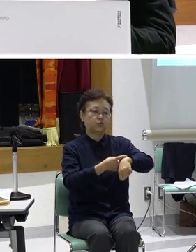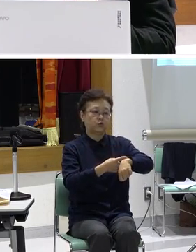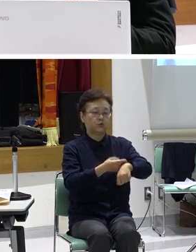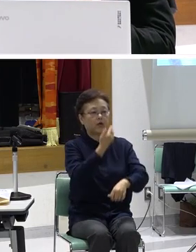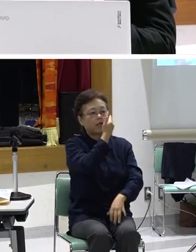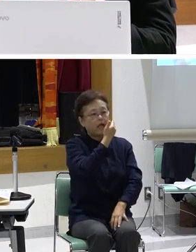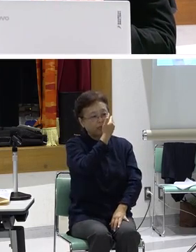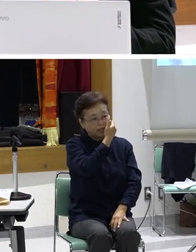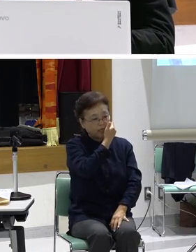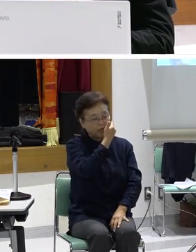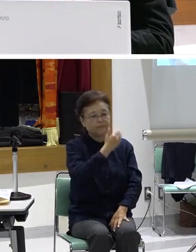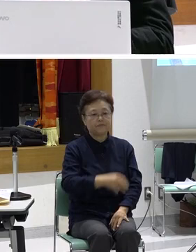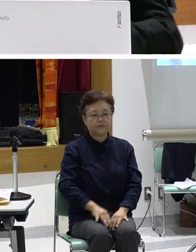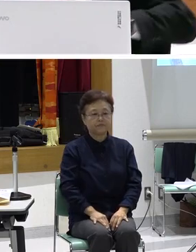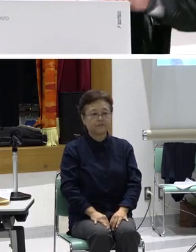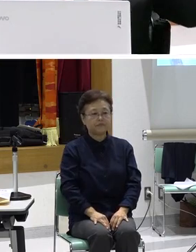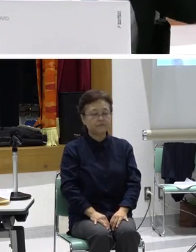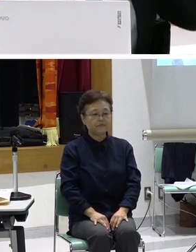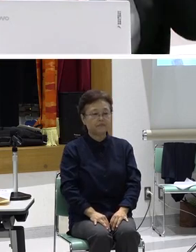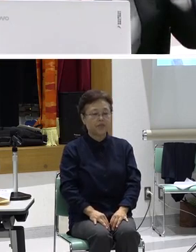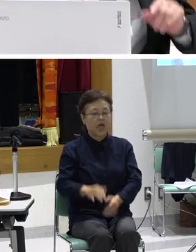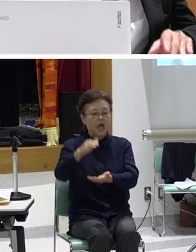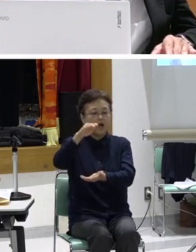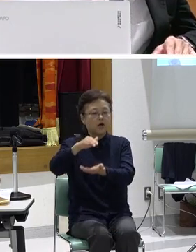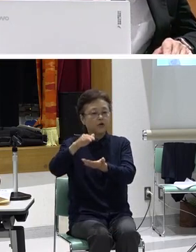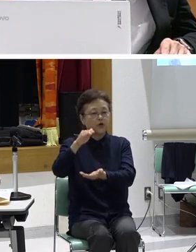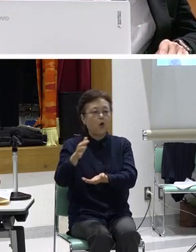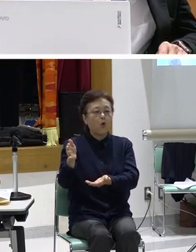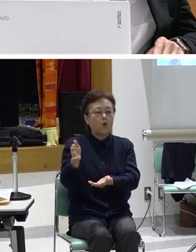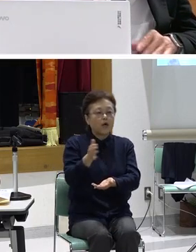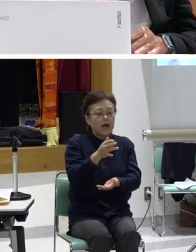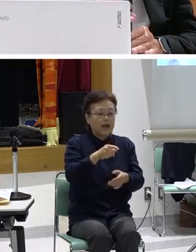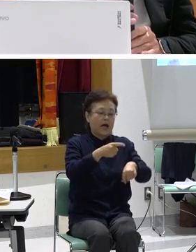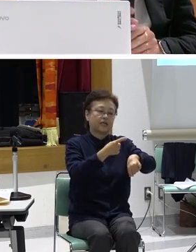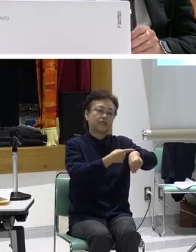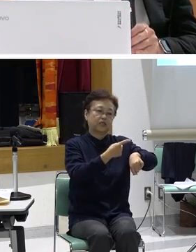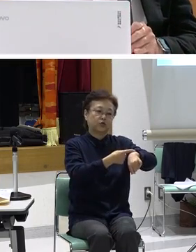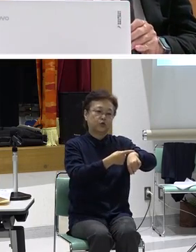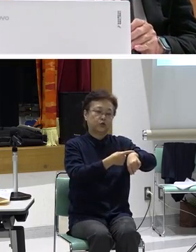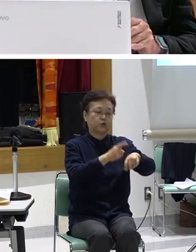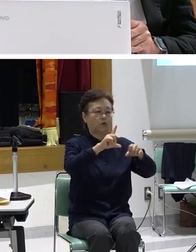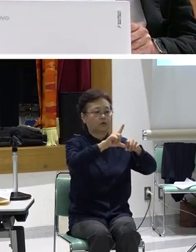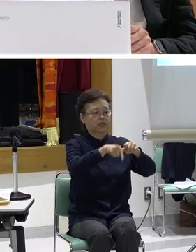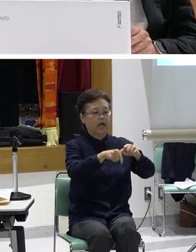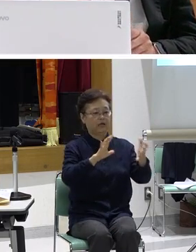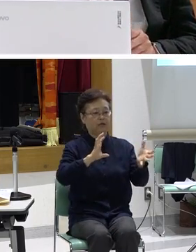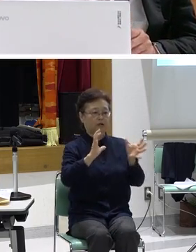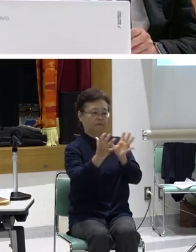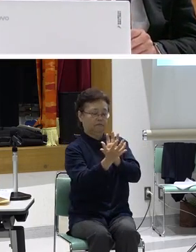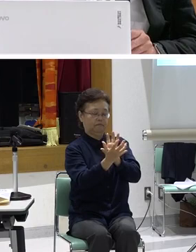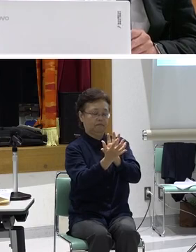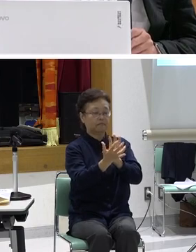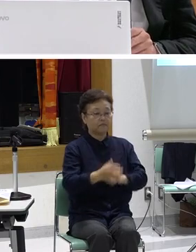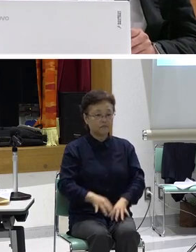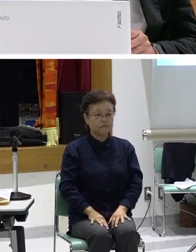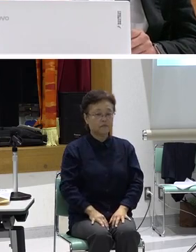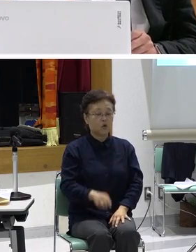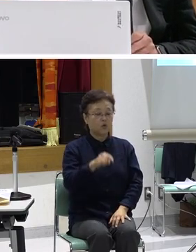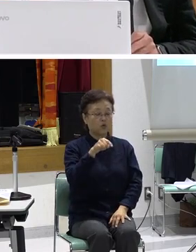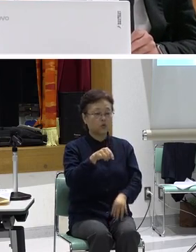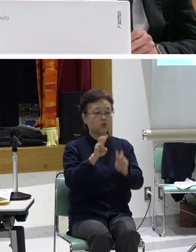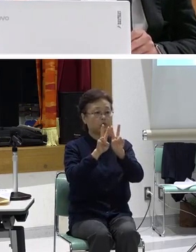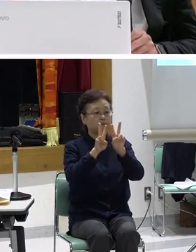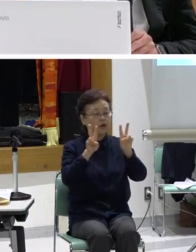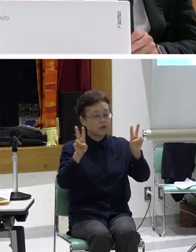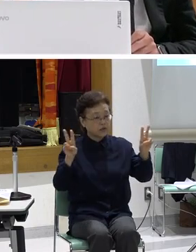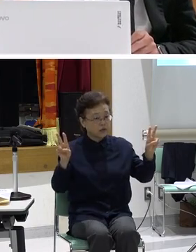入ったということをちょっと押さえておきたいと思います。さて、そのユニバーサルデザ